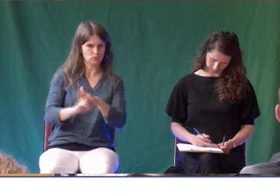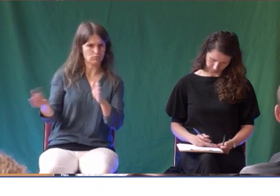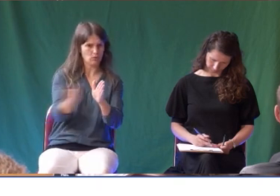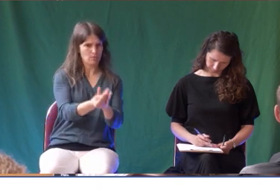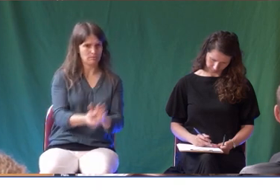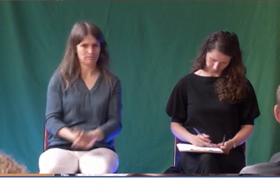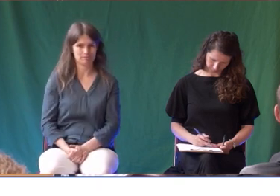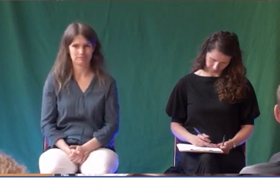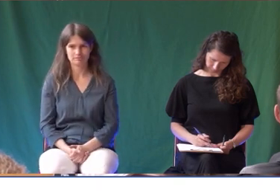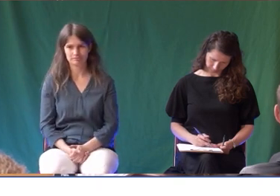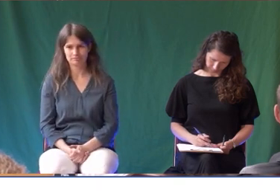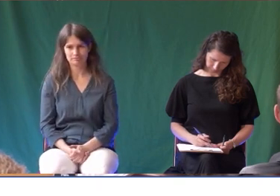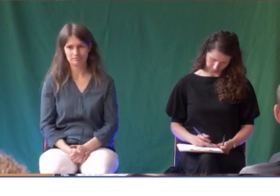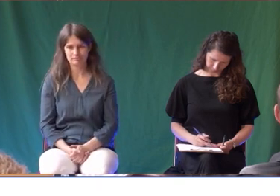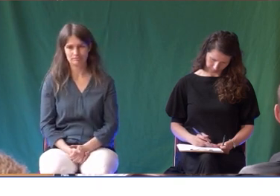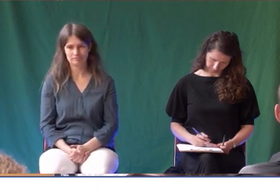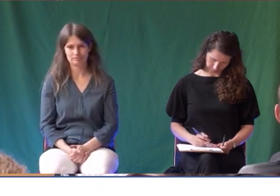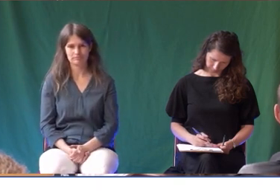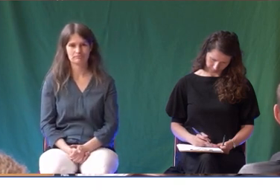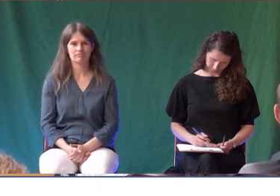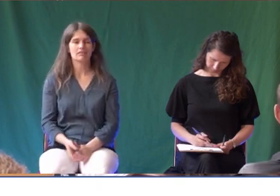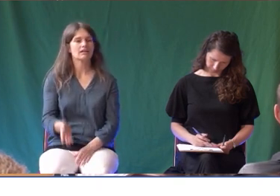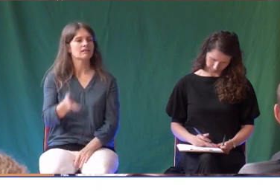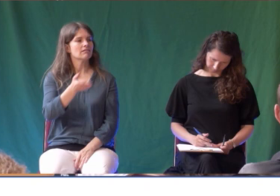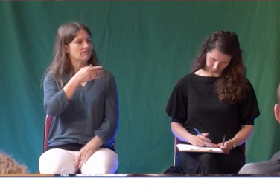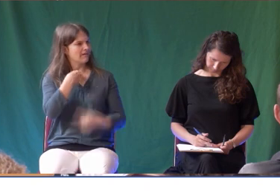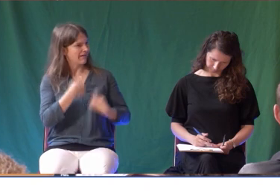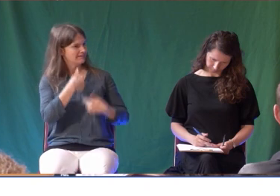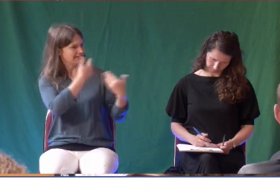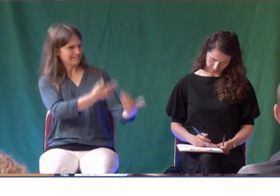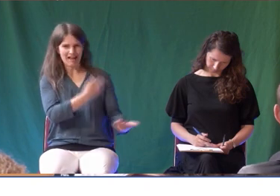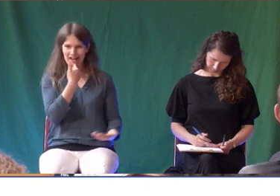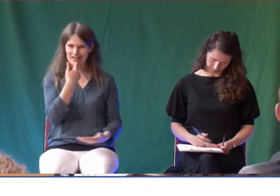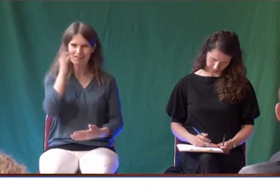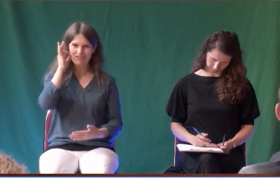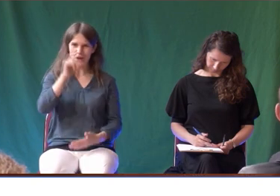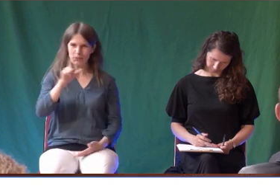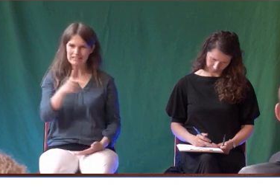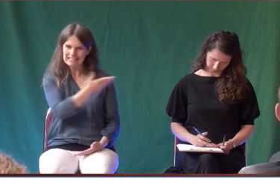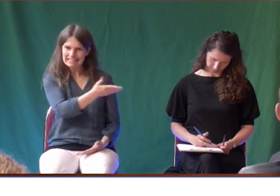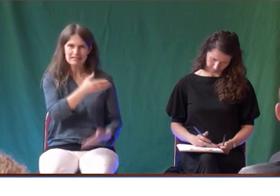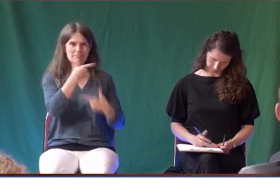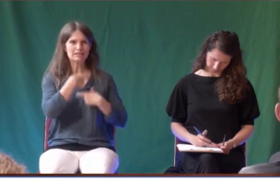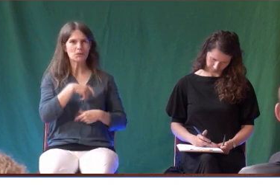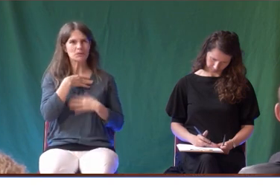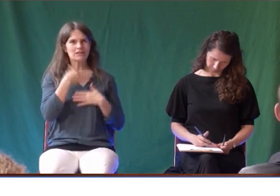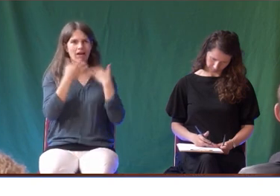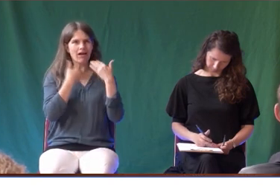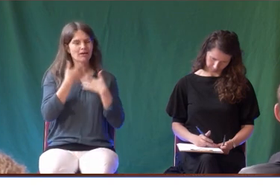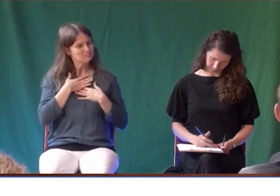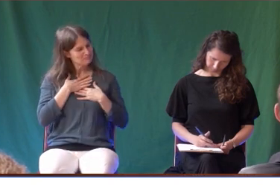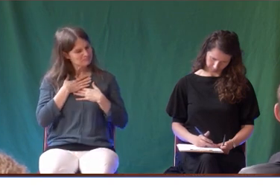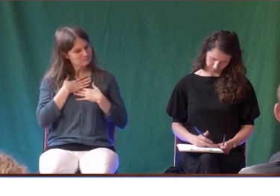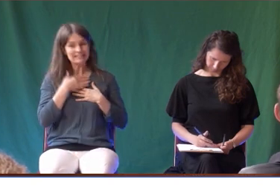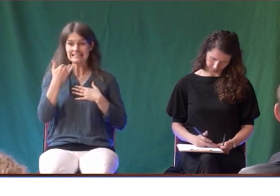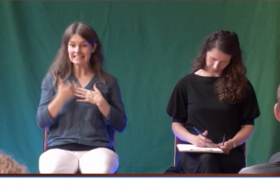ein ganz herzlichen Dank Frau Ludin für die persönlichen Worte und damit geht es direkt weiter mit einem Grußwort von